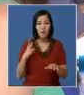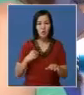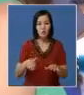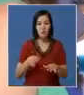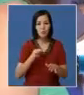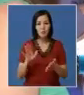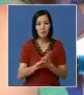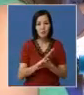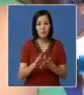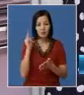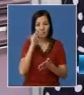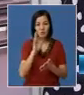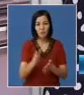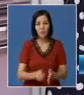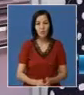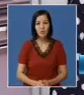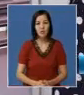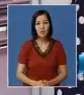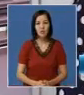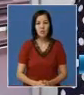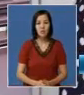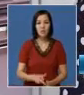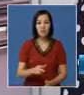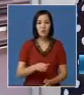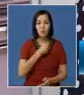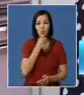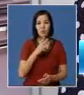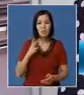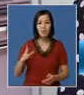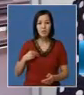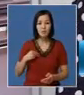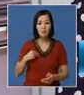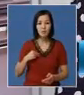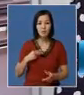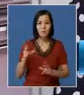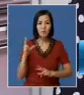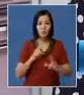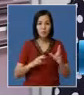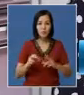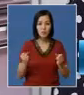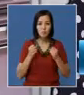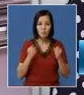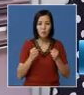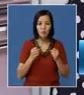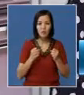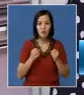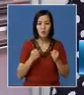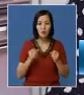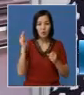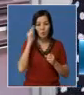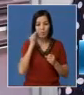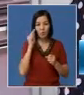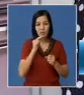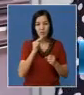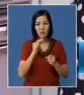әкімінің грантымен оқитын болады. Қызыма грант бөлінді. Үлкен қызым студент. Алматының спорт академиясында оқиды. Осы